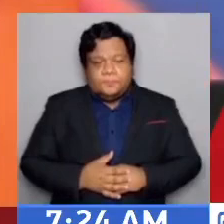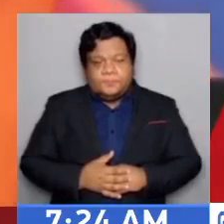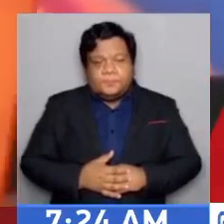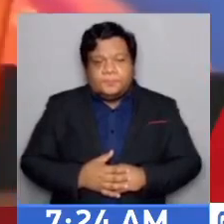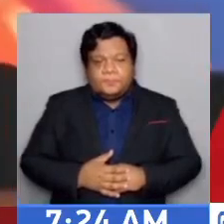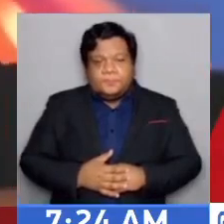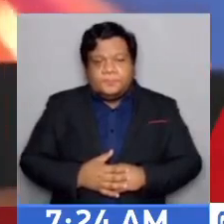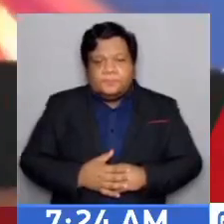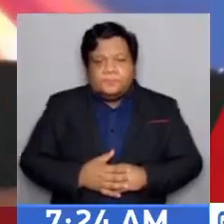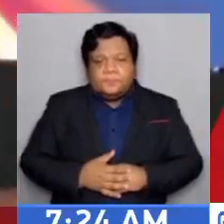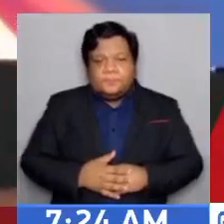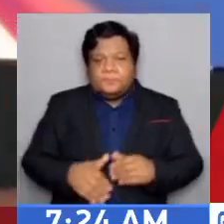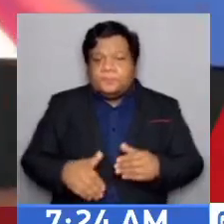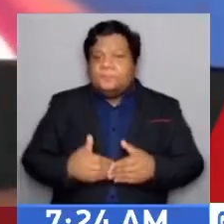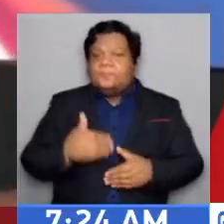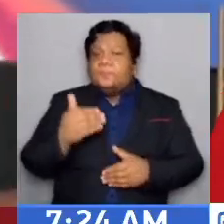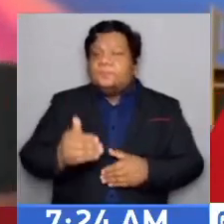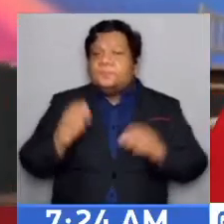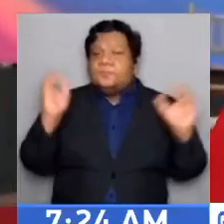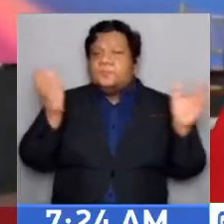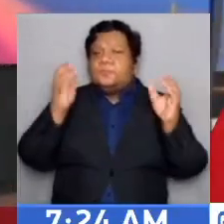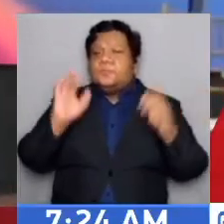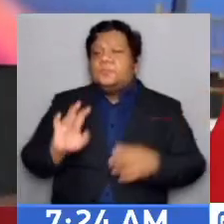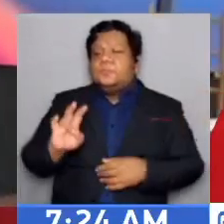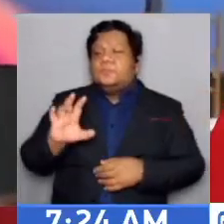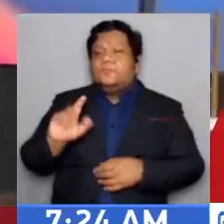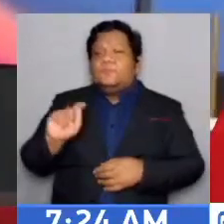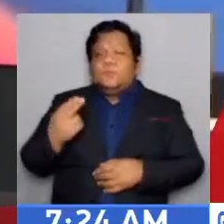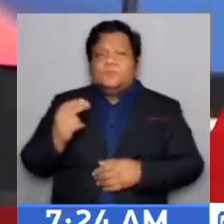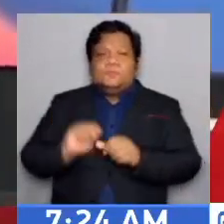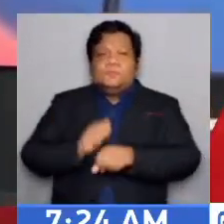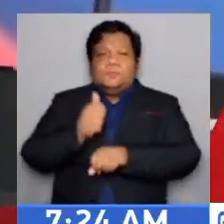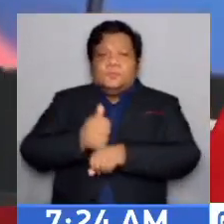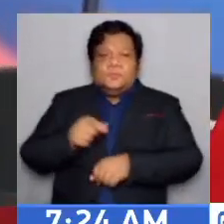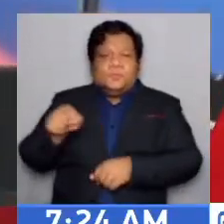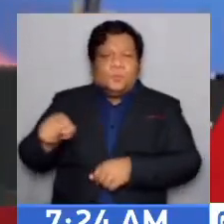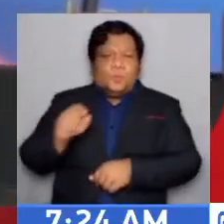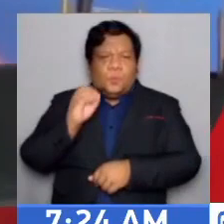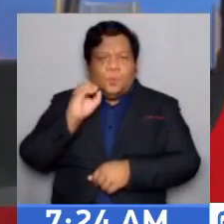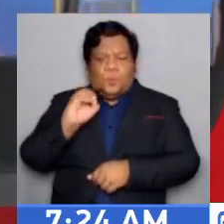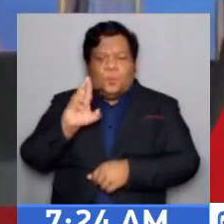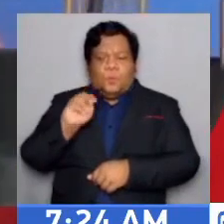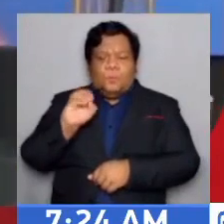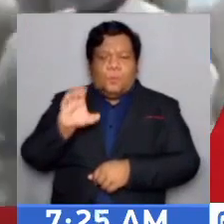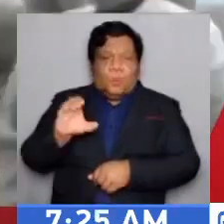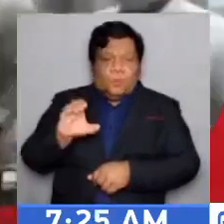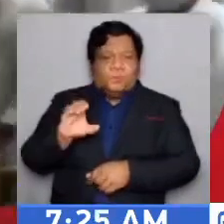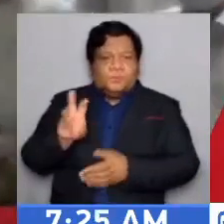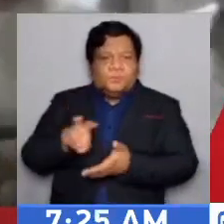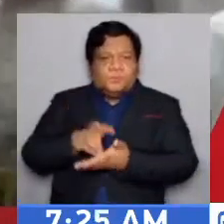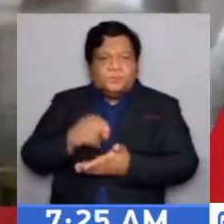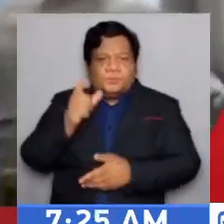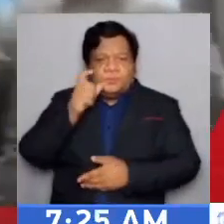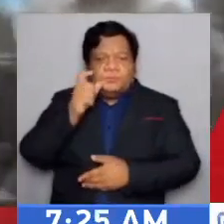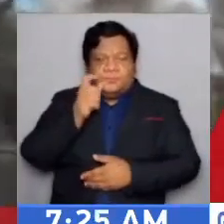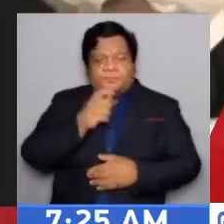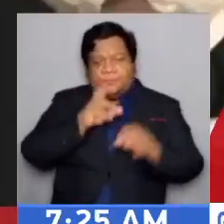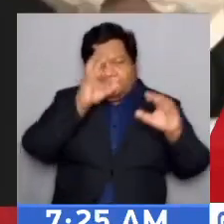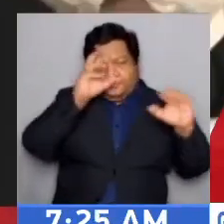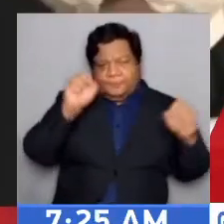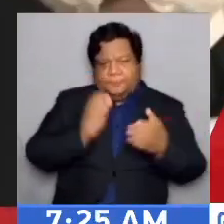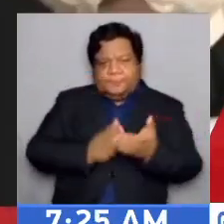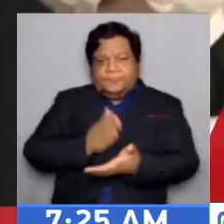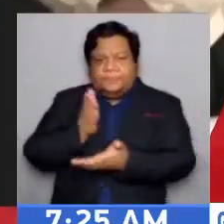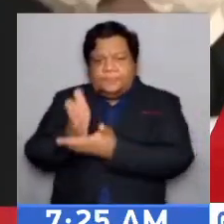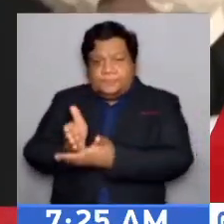Pagdiriwang ng 75th Charter Day naman ng Ormoc City sa Leyte pa rin ang sunod na pinuntahan ni Pangulong Marcos. Sinalubong siya ng mag-asawang